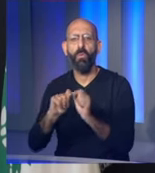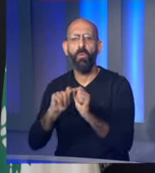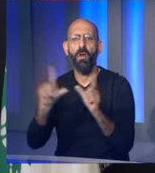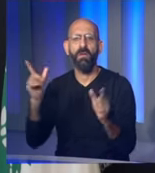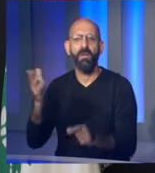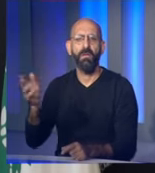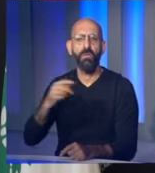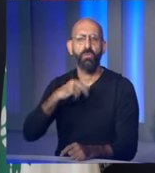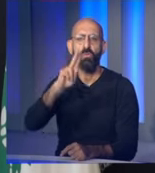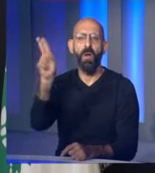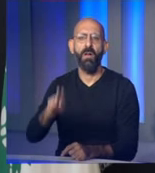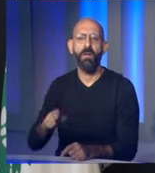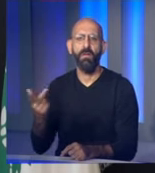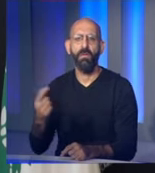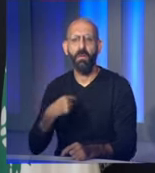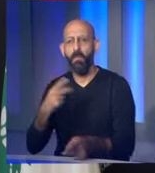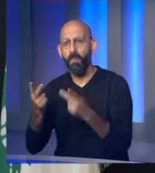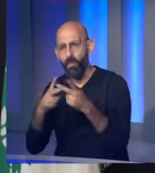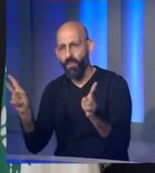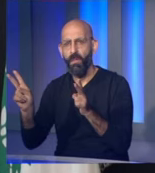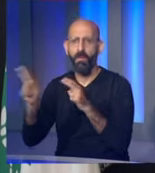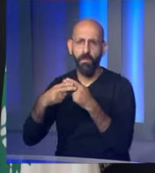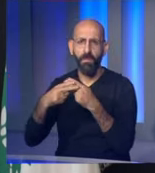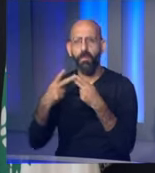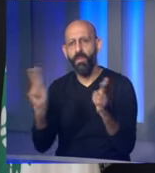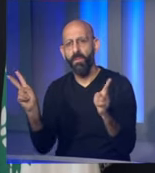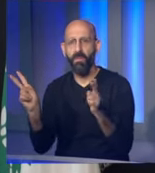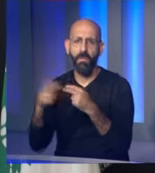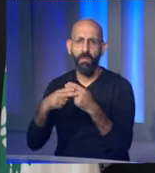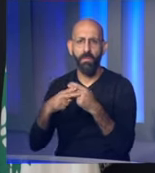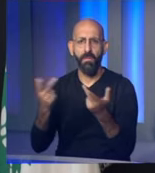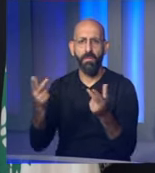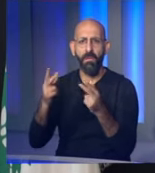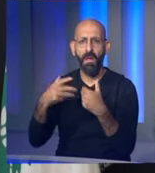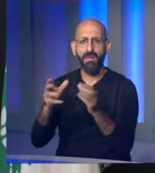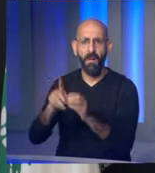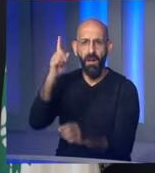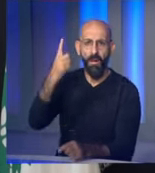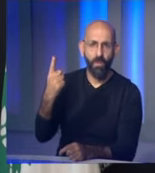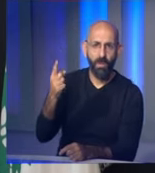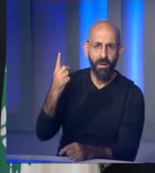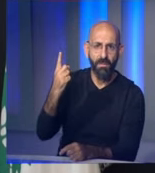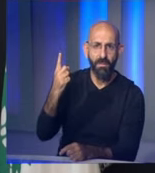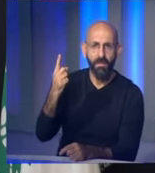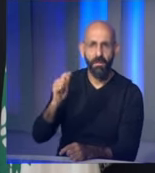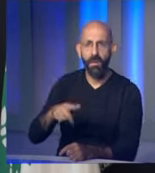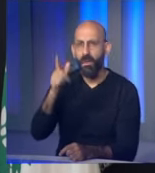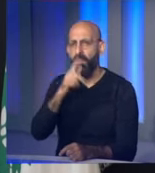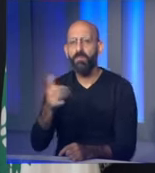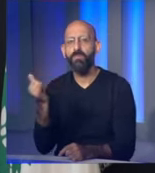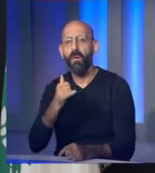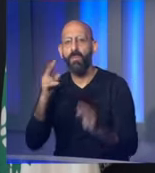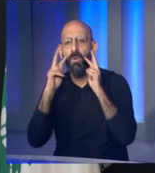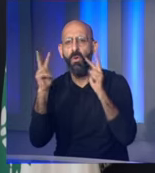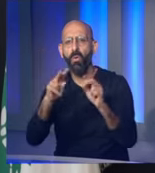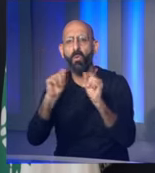كان ويسال عن مصدر سلطه المفاوضين لقبول او رفض قرارات ستلزم لبنان واللبنانيين للسنوات الى